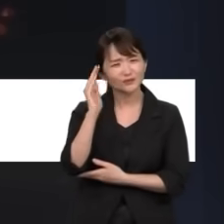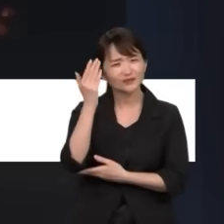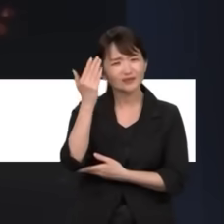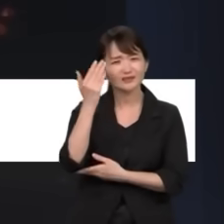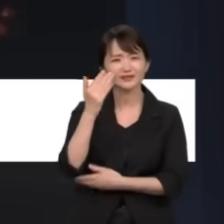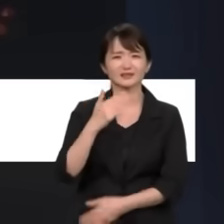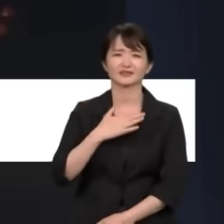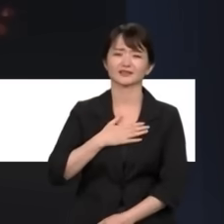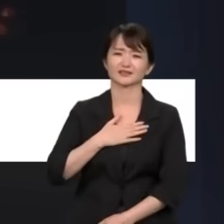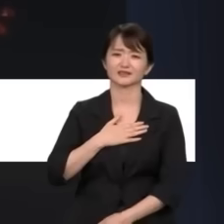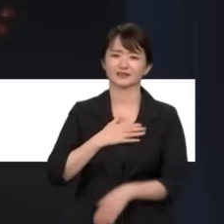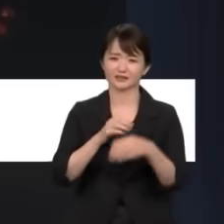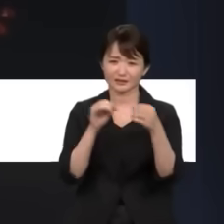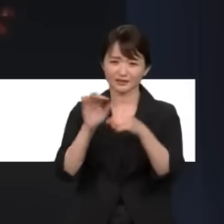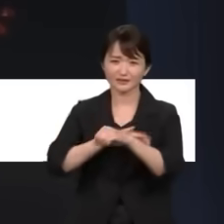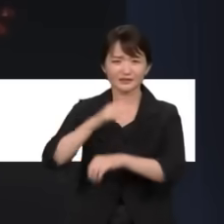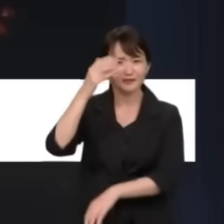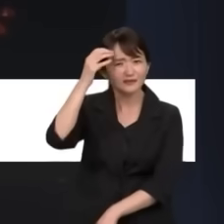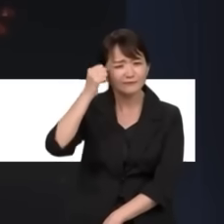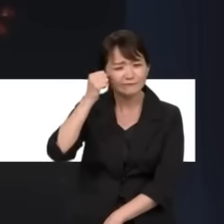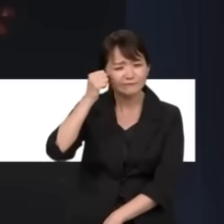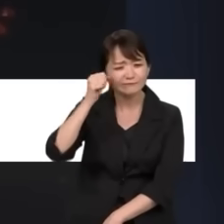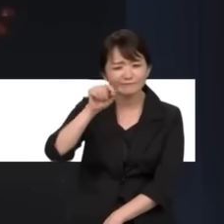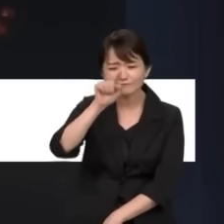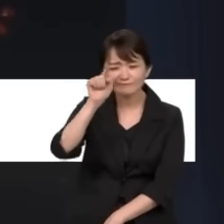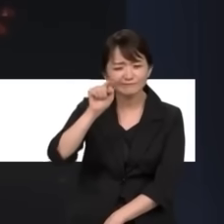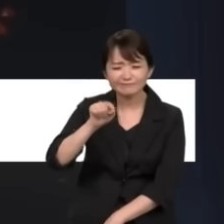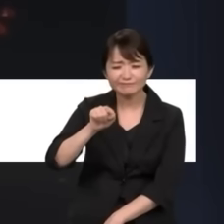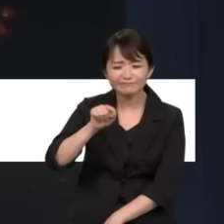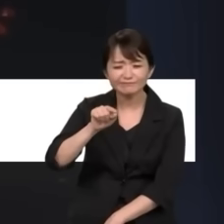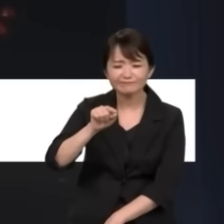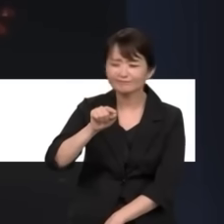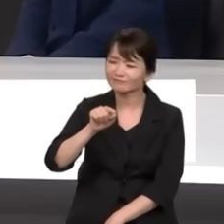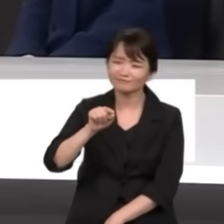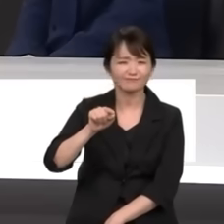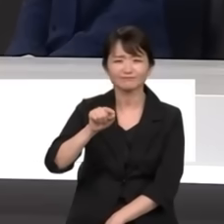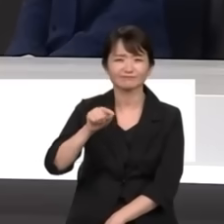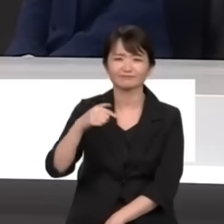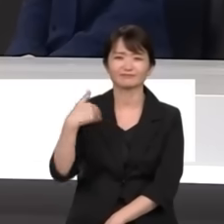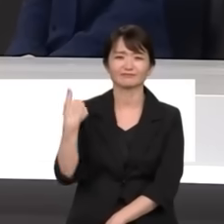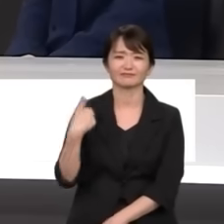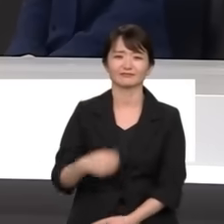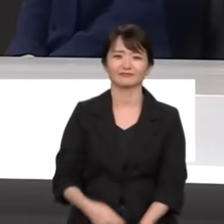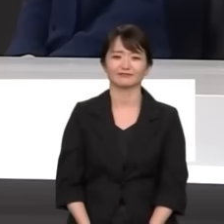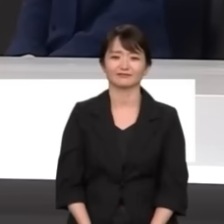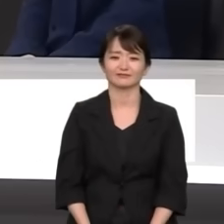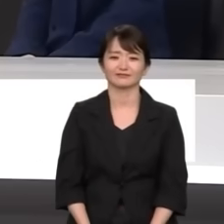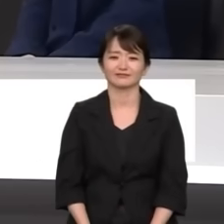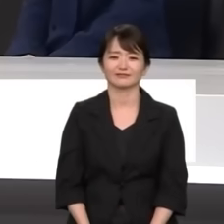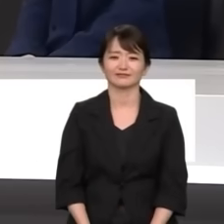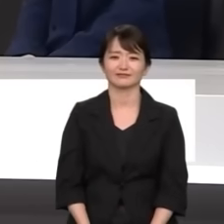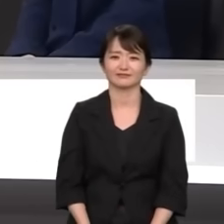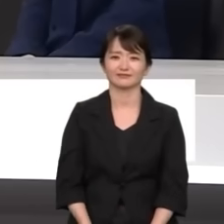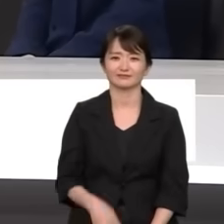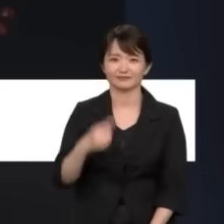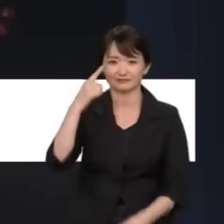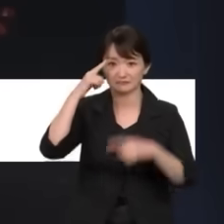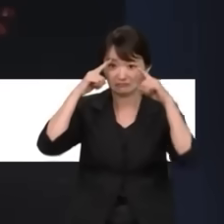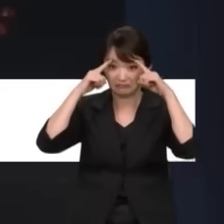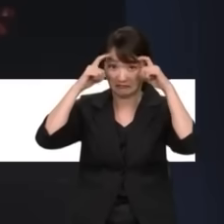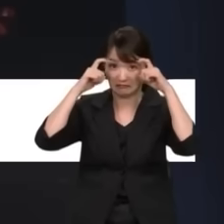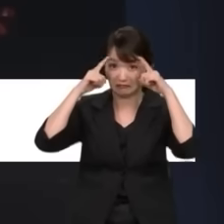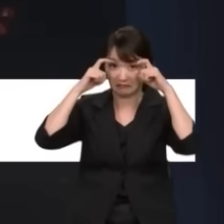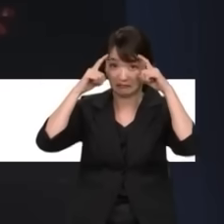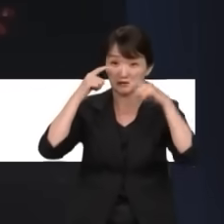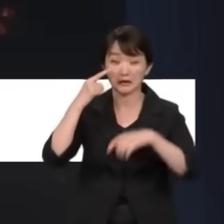영광스러운데 제가 대사를 잘 외울 수 있을까만 한번 움직여 주시면 되지 않을까요 눈썹이